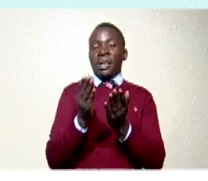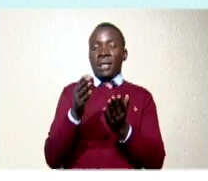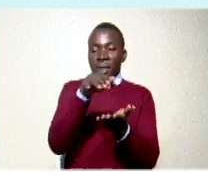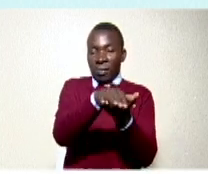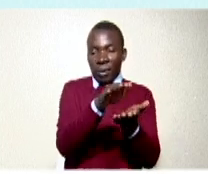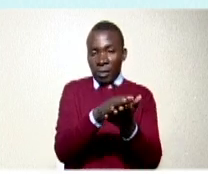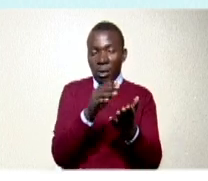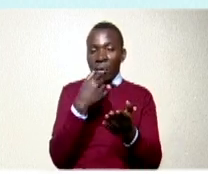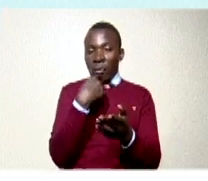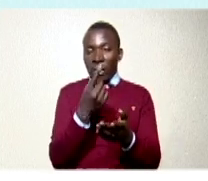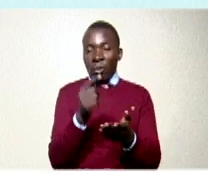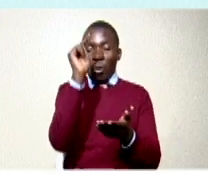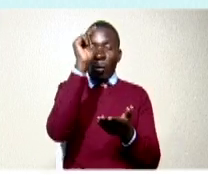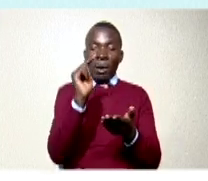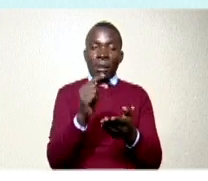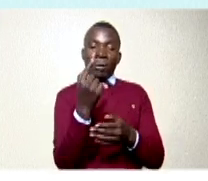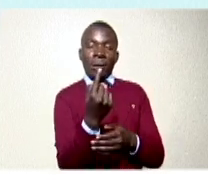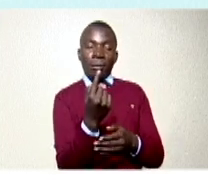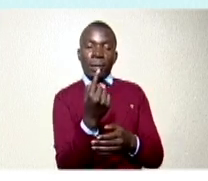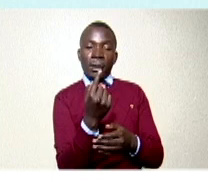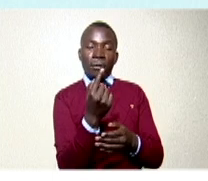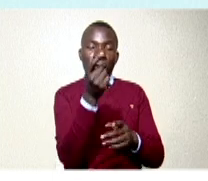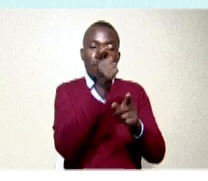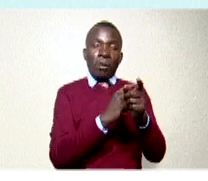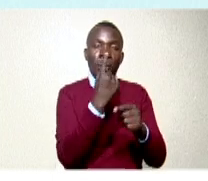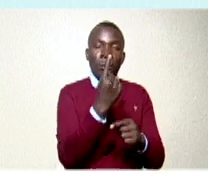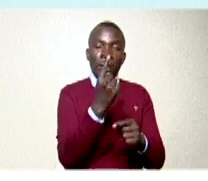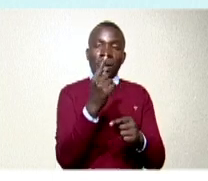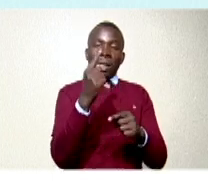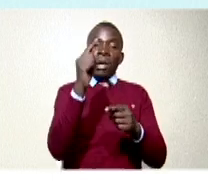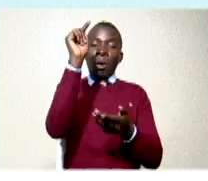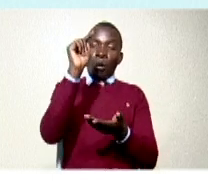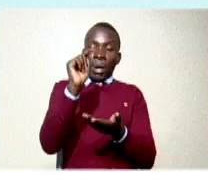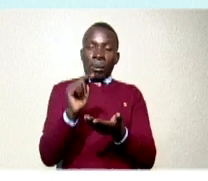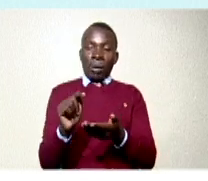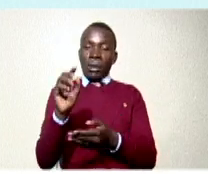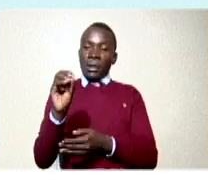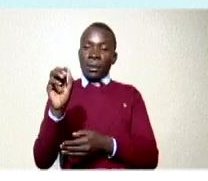kumanura kuva kuri 1% kugera kuri 0.5% twagiye inama